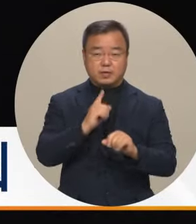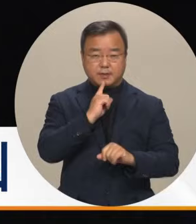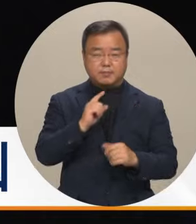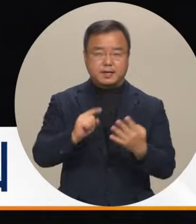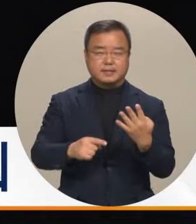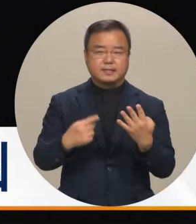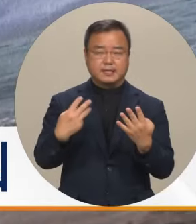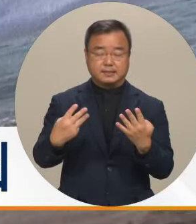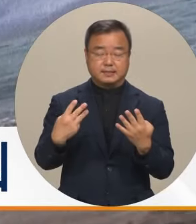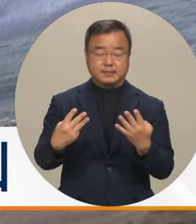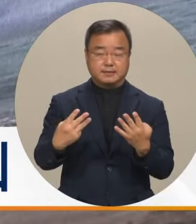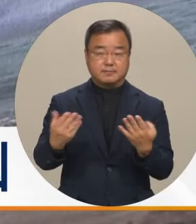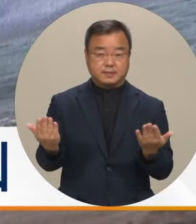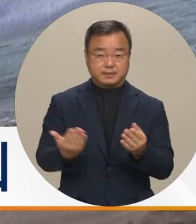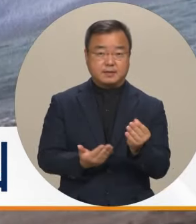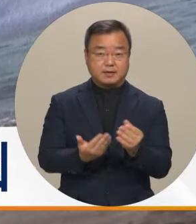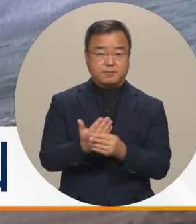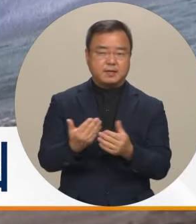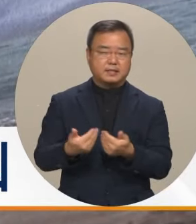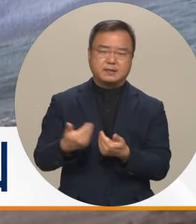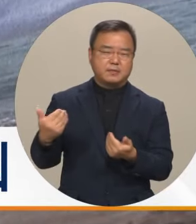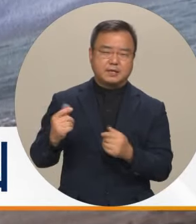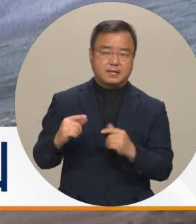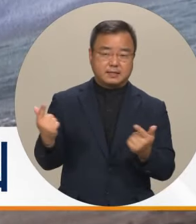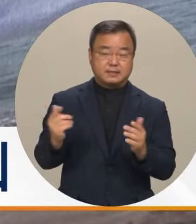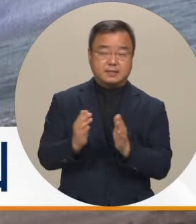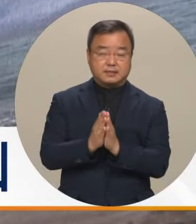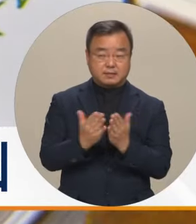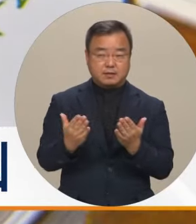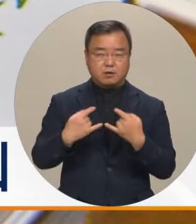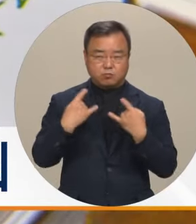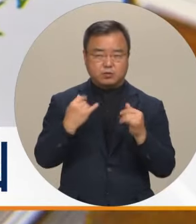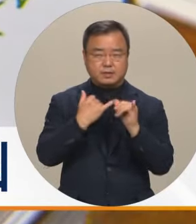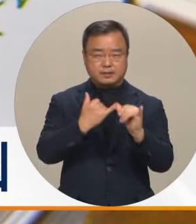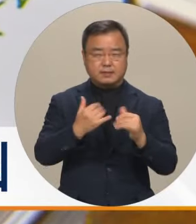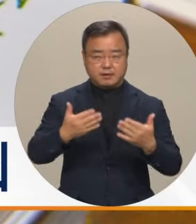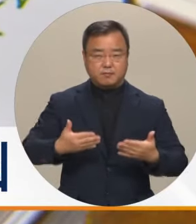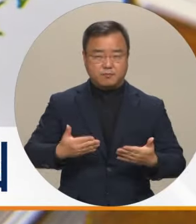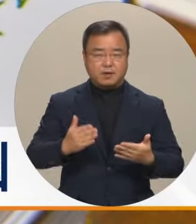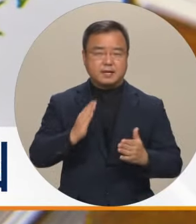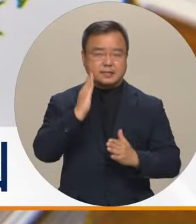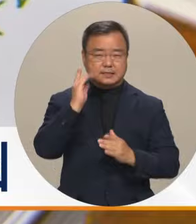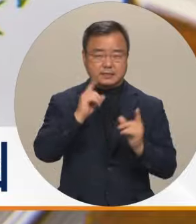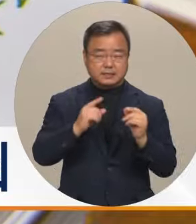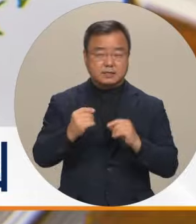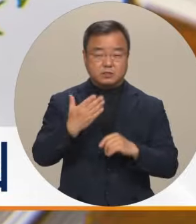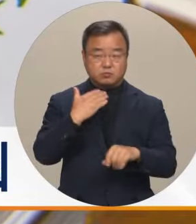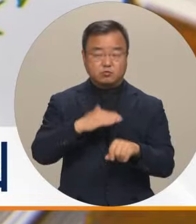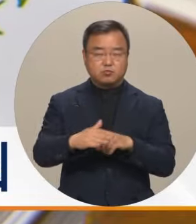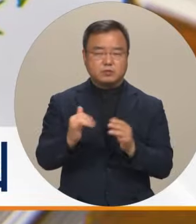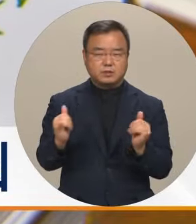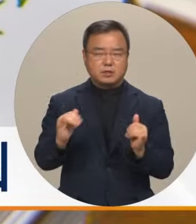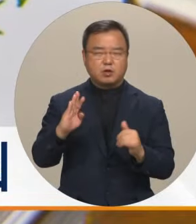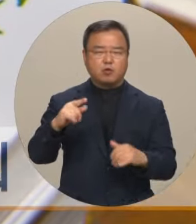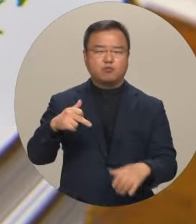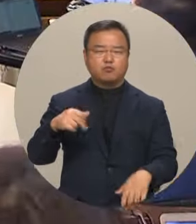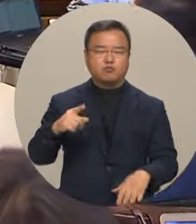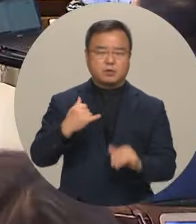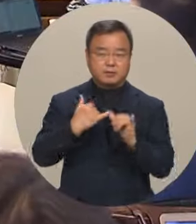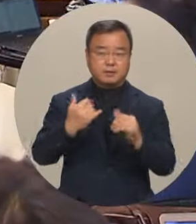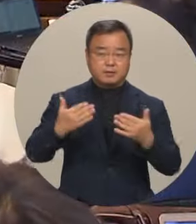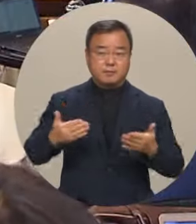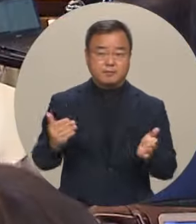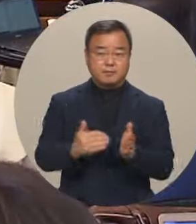작별하지 않는다로 지난해 프랑스 메디치 상을 소설 채식주의자로 지난 2016년 부커상을 받았습니다